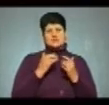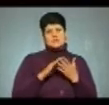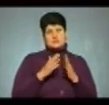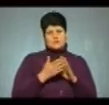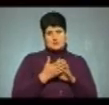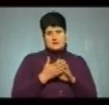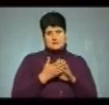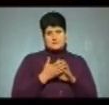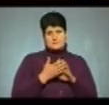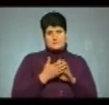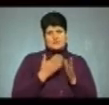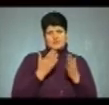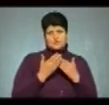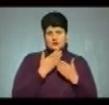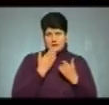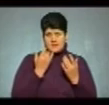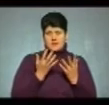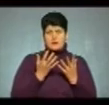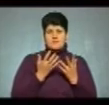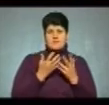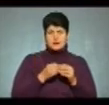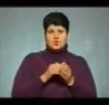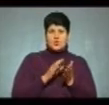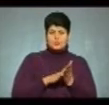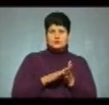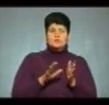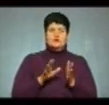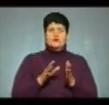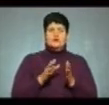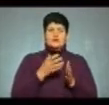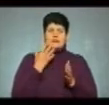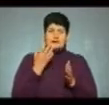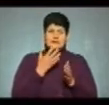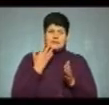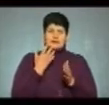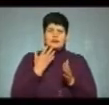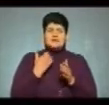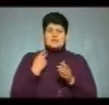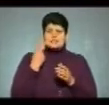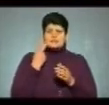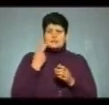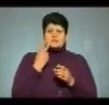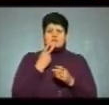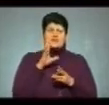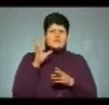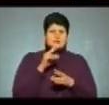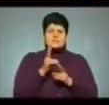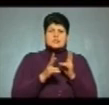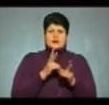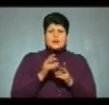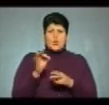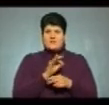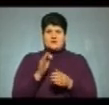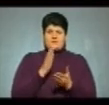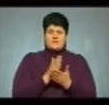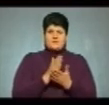ще нема приладу обліку теплової енергії, нарахування ми проводимо по нормативним, ми завжди реагуємо на всі скарги, які до нас офіційно